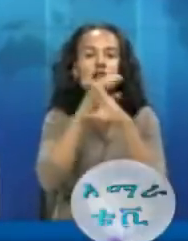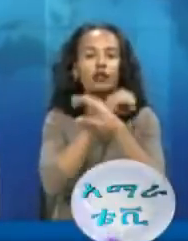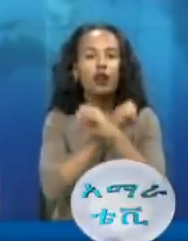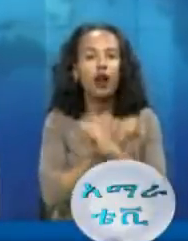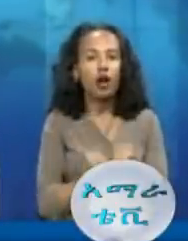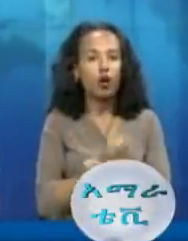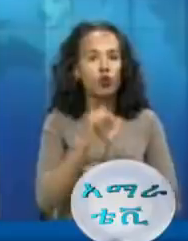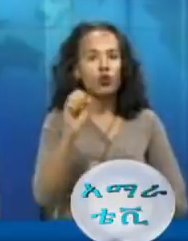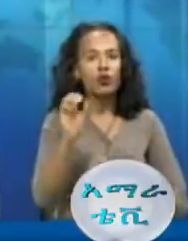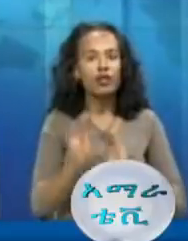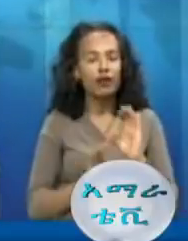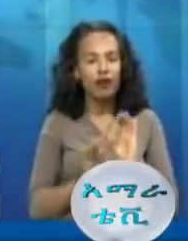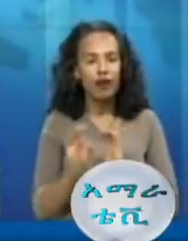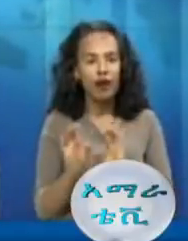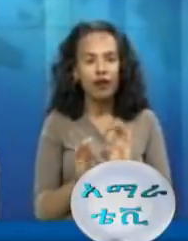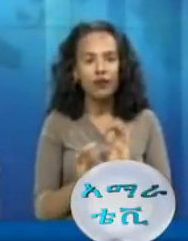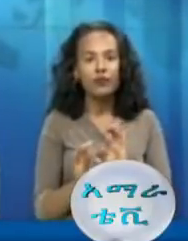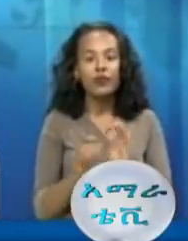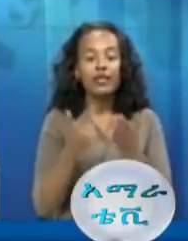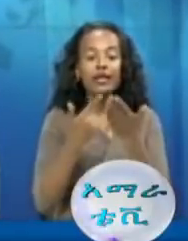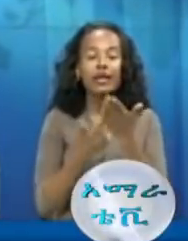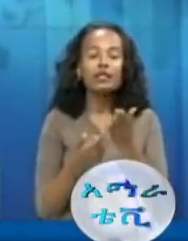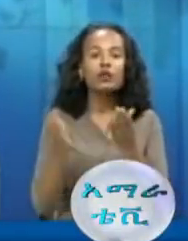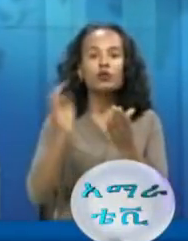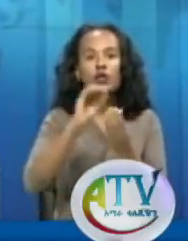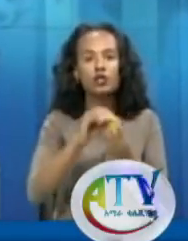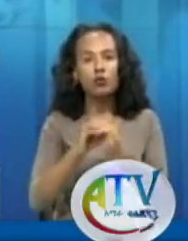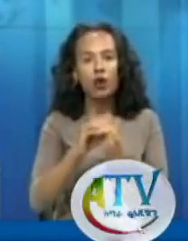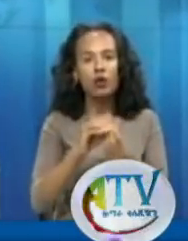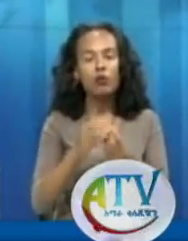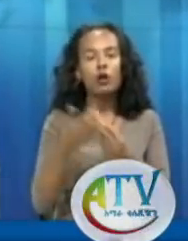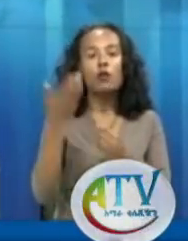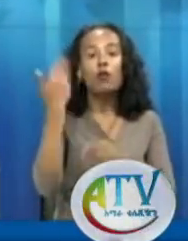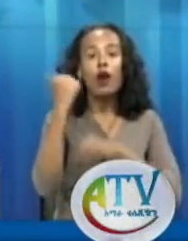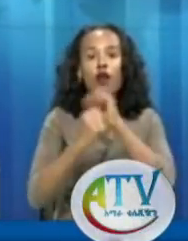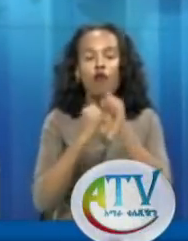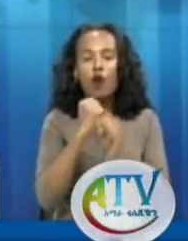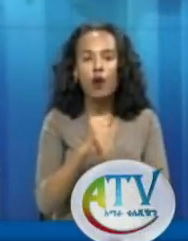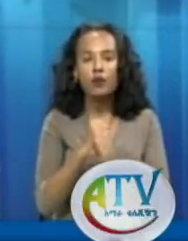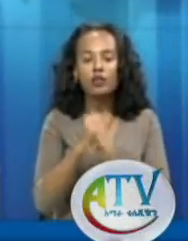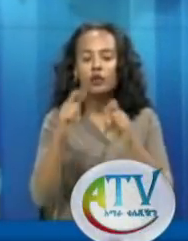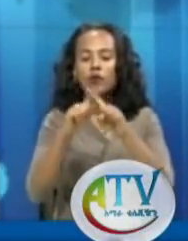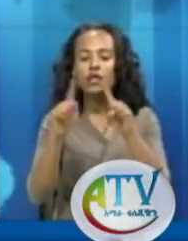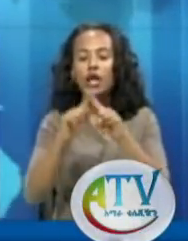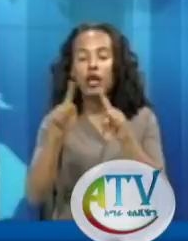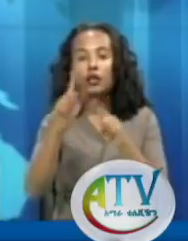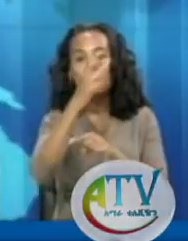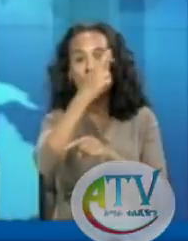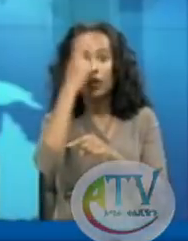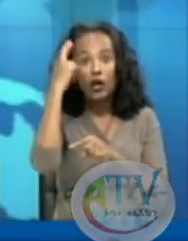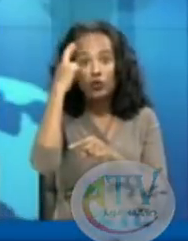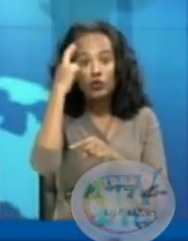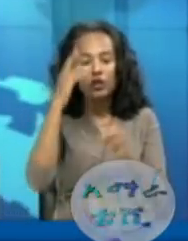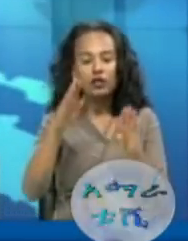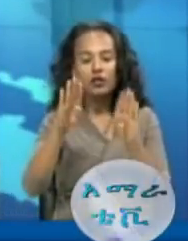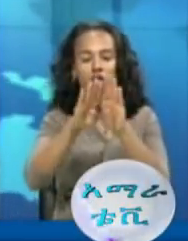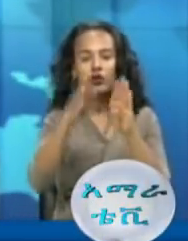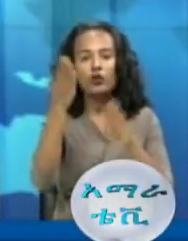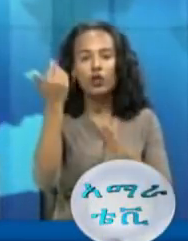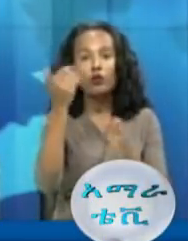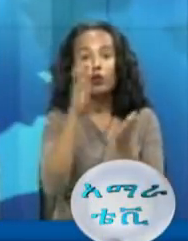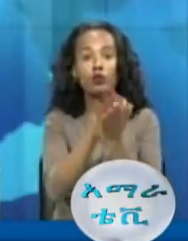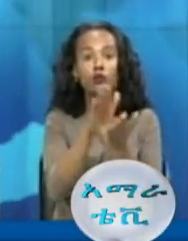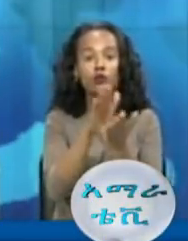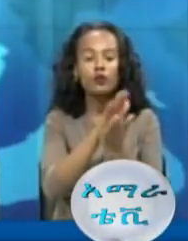ይደረጋል። ከዚህ በተጨማሪም ባለፈው ዓመት በተለያዩ ምክንያቶች ተዘግተው የነበሩ ትምህርት